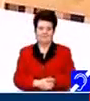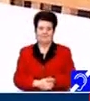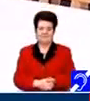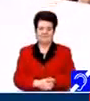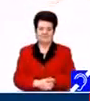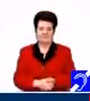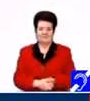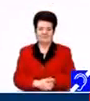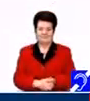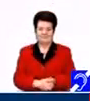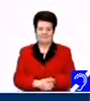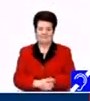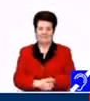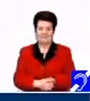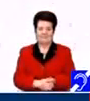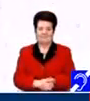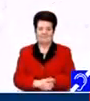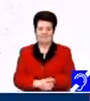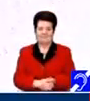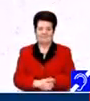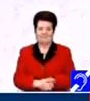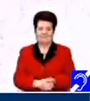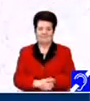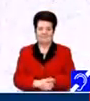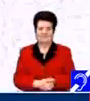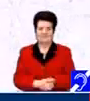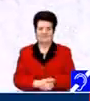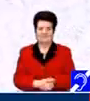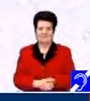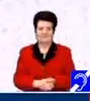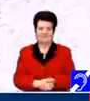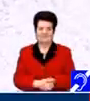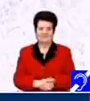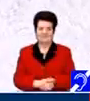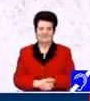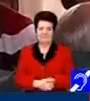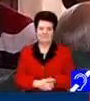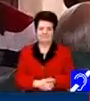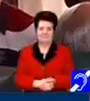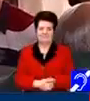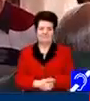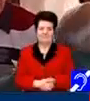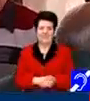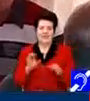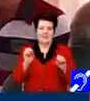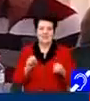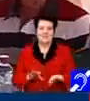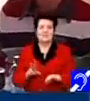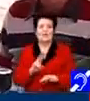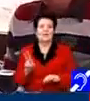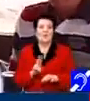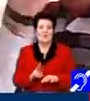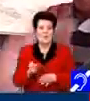Și asta înseamnă că am tăiat-o în felii, pentru că așa se taie. De când nu ați mai tăiat mămăliga cu ața? Cam de 50 de ani am mai